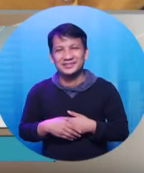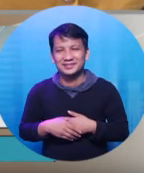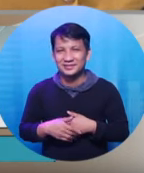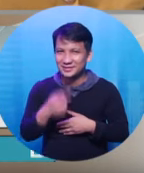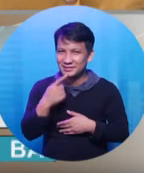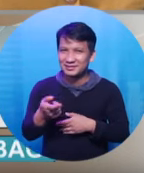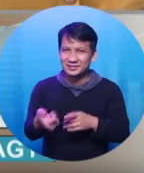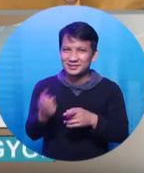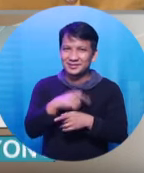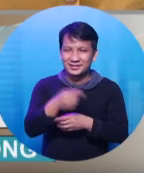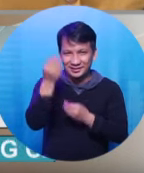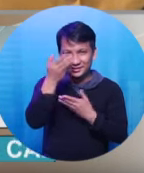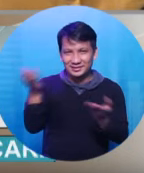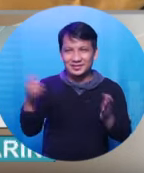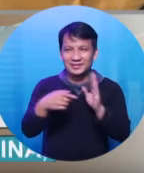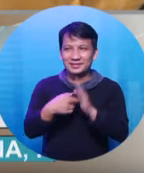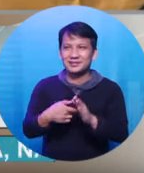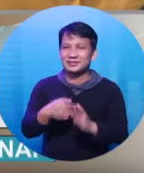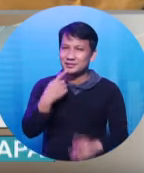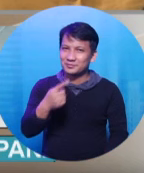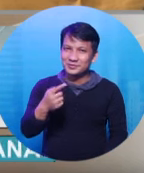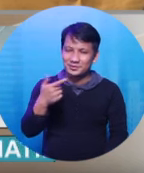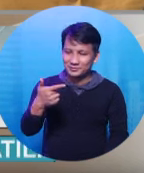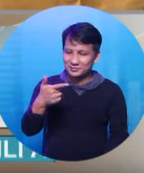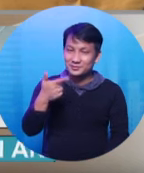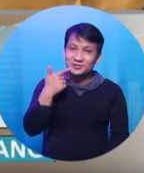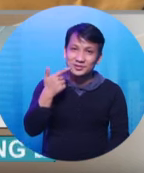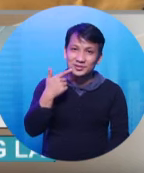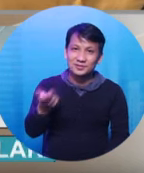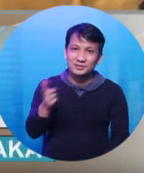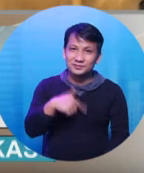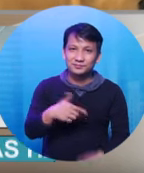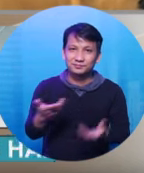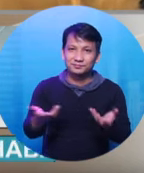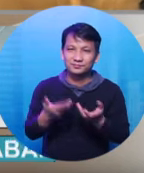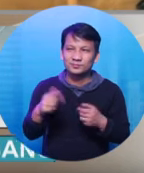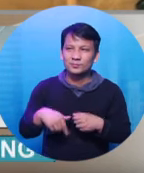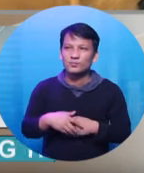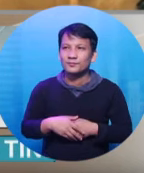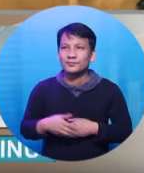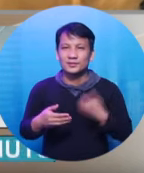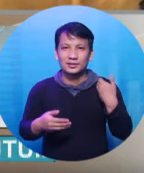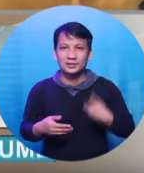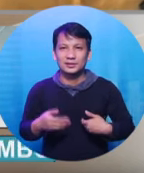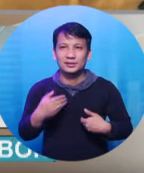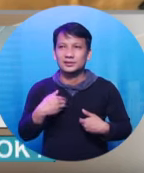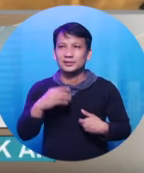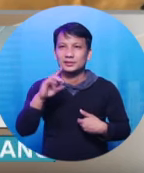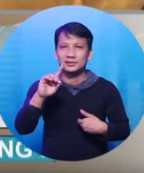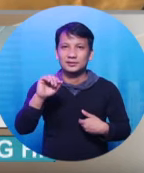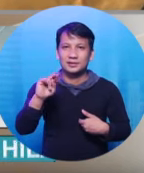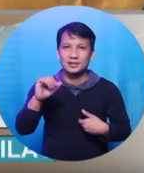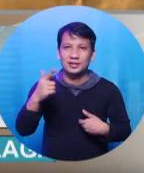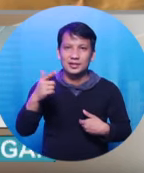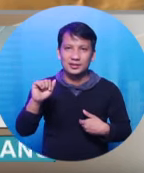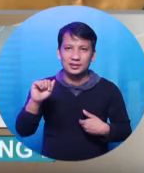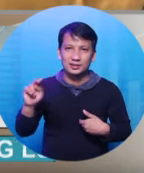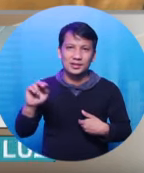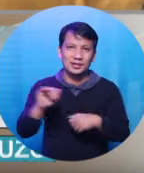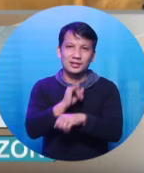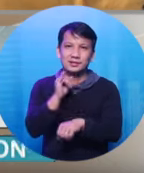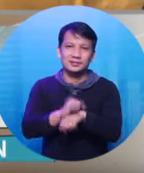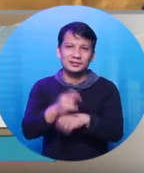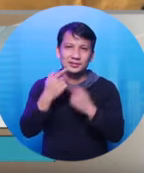saan kayo, Ma'am Georgina, di sa Pilipinas? Ako po taga Dinagat Islands po. Okay,